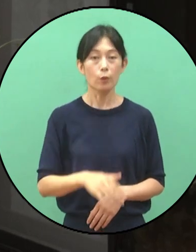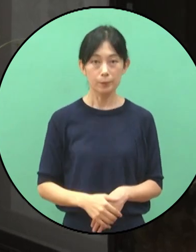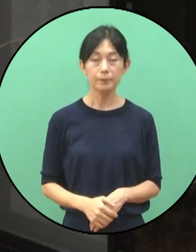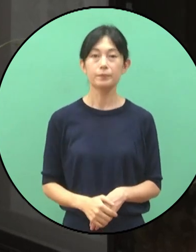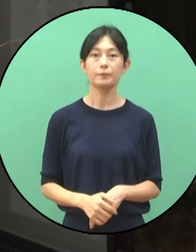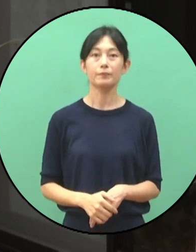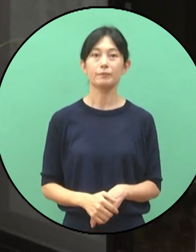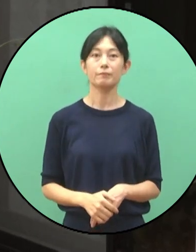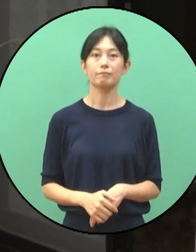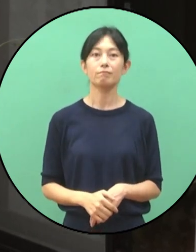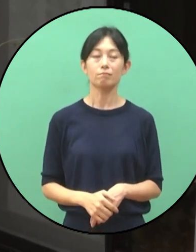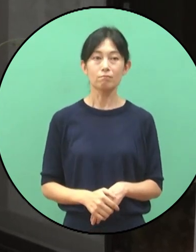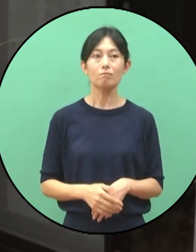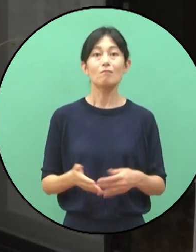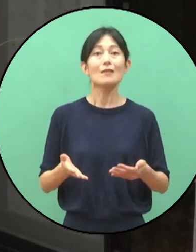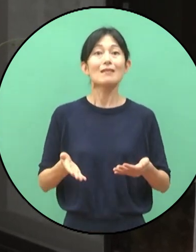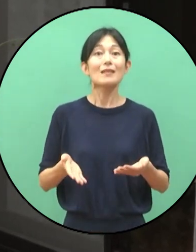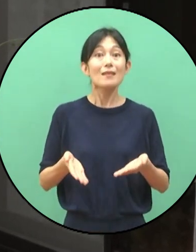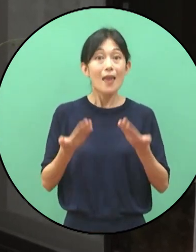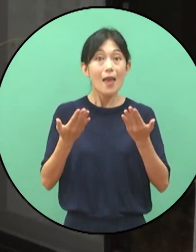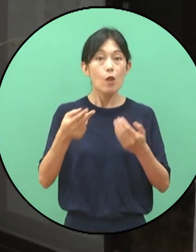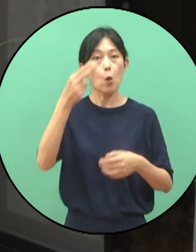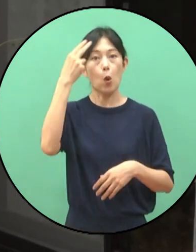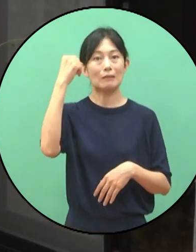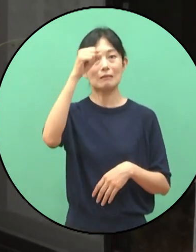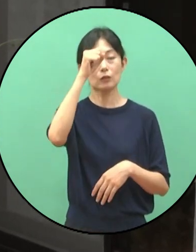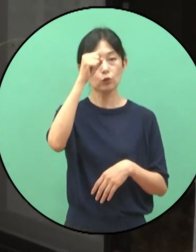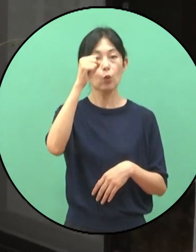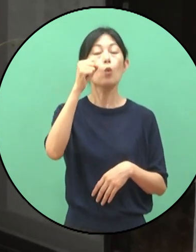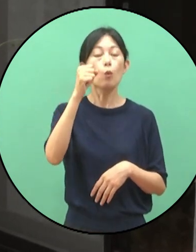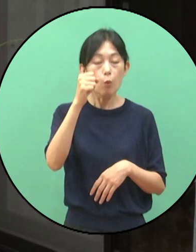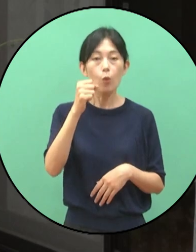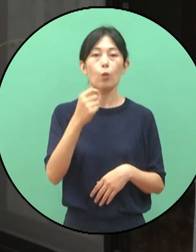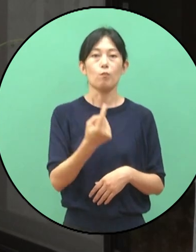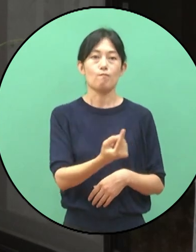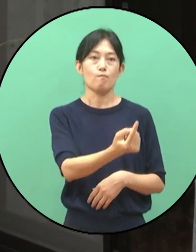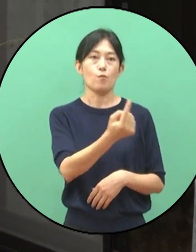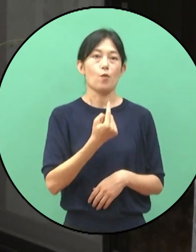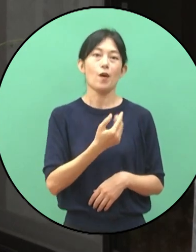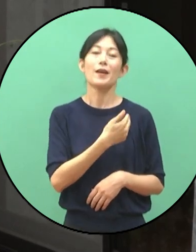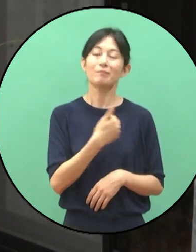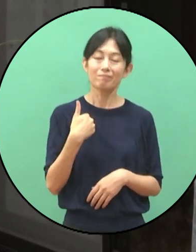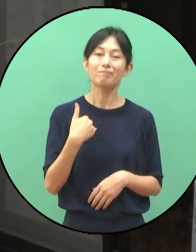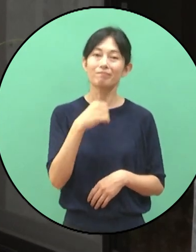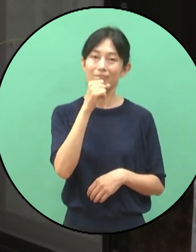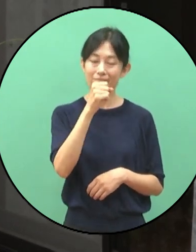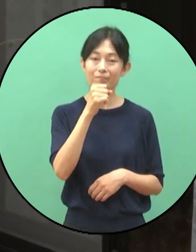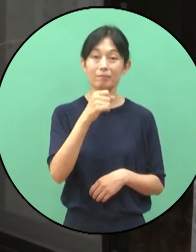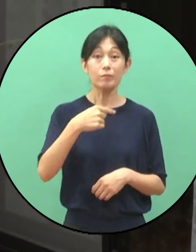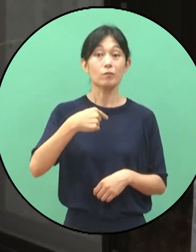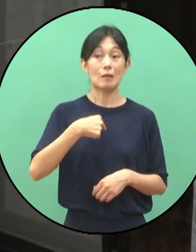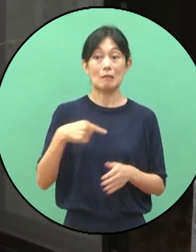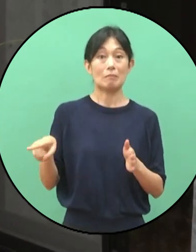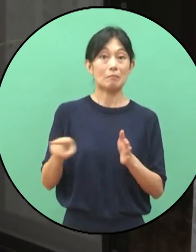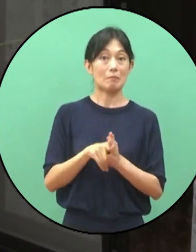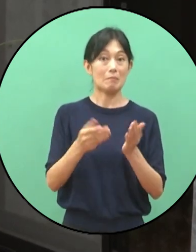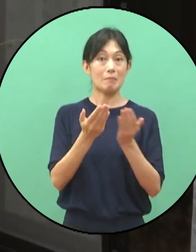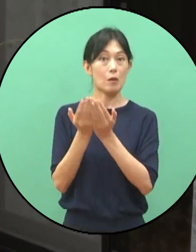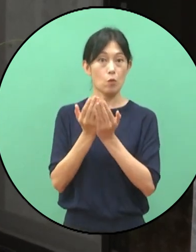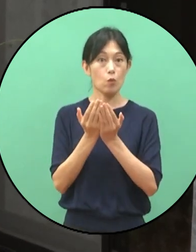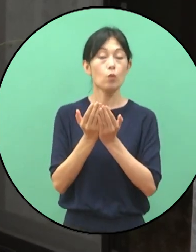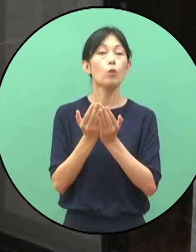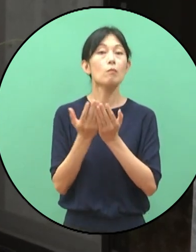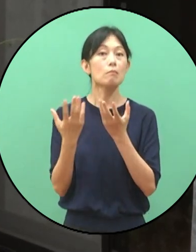ね、軽度認知症の方も来られるような、そして私たちが学んできたこうちょっとした